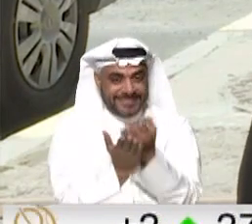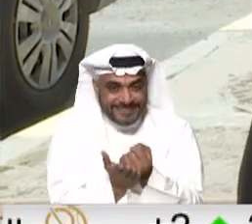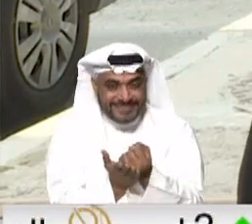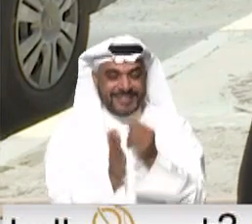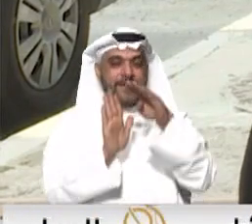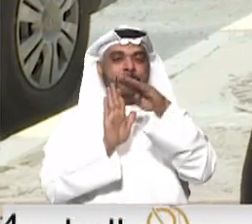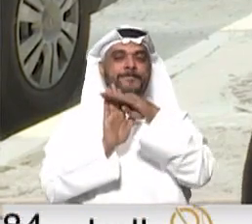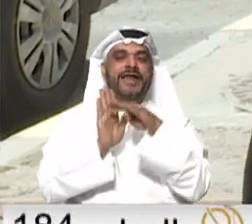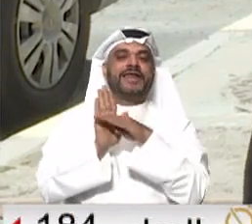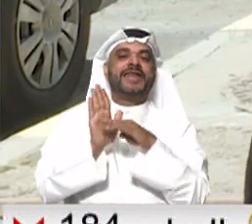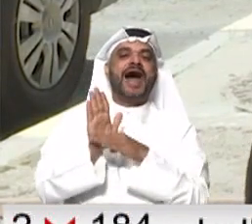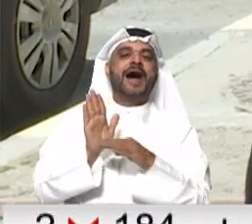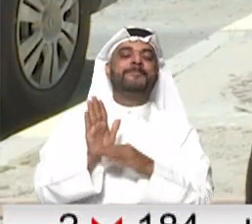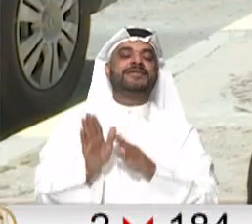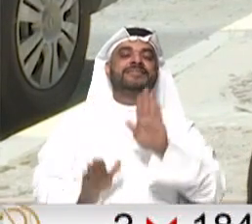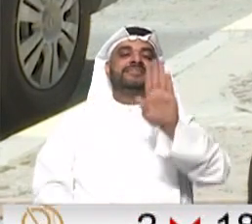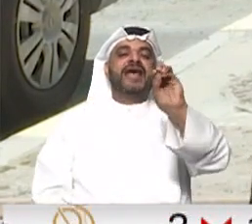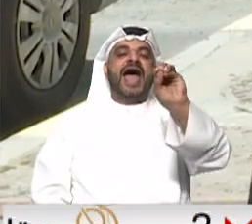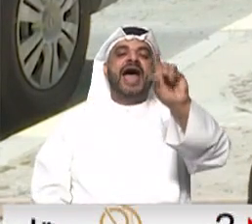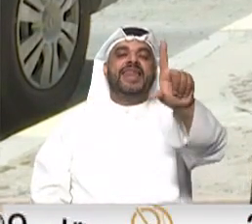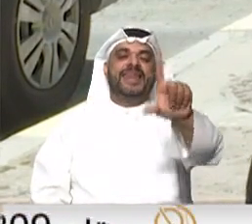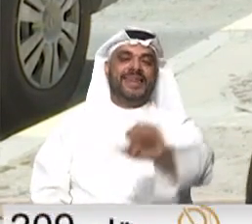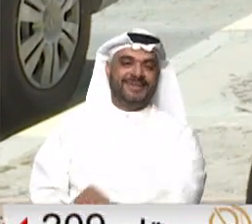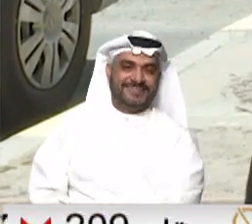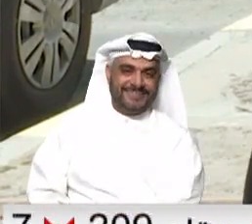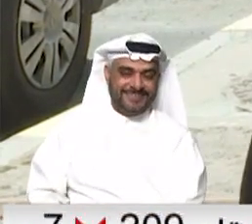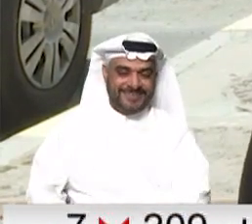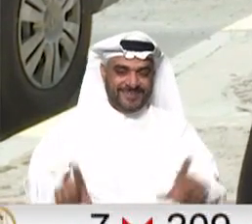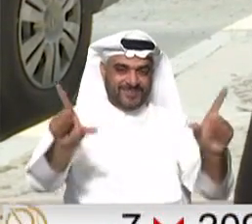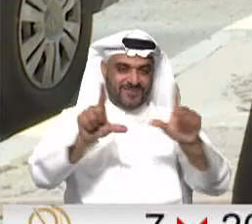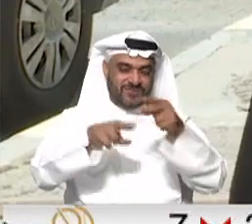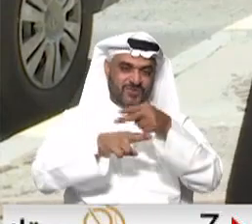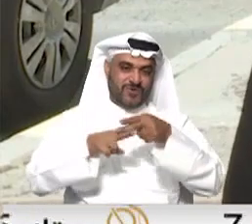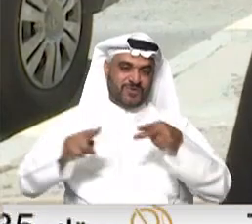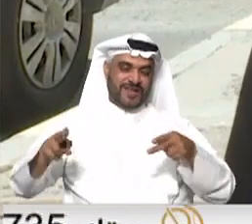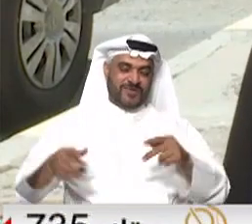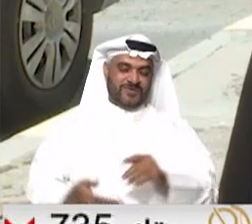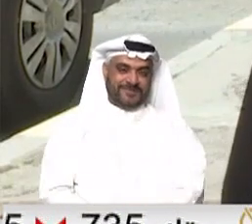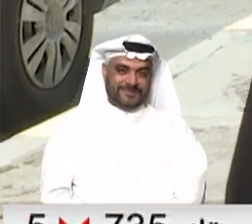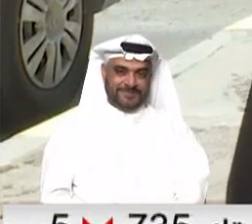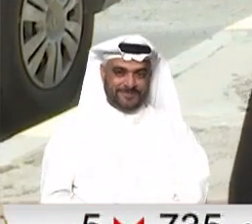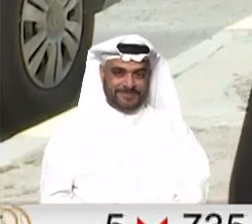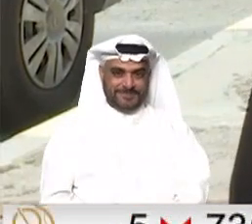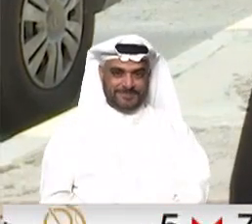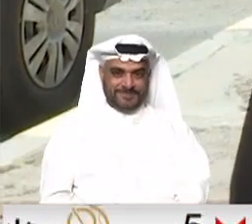وعلى العاملين في المنظومة الصحية. لما أبو علاوي، تلفزيون دولة الكويت.